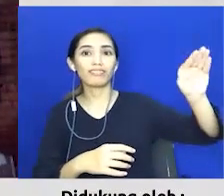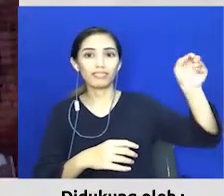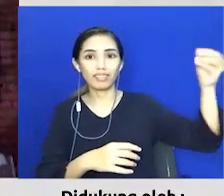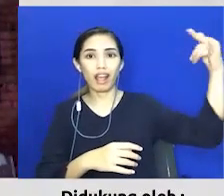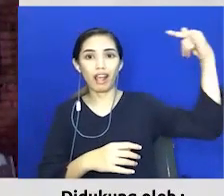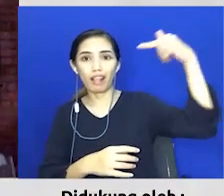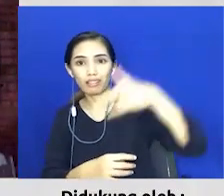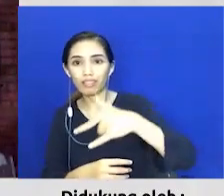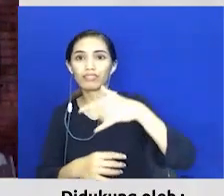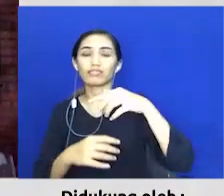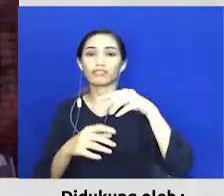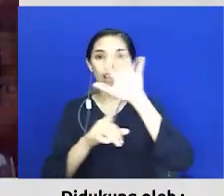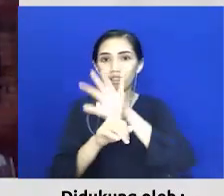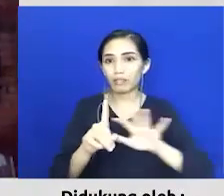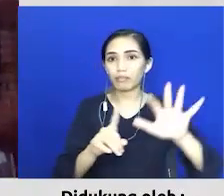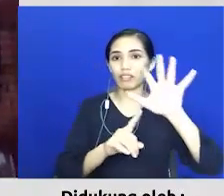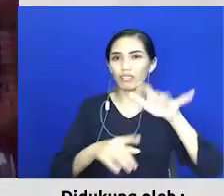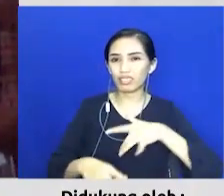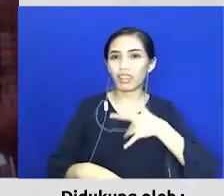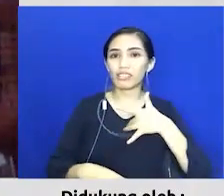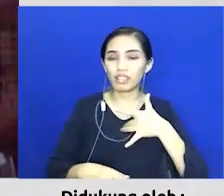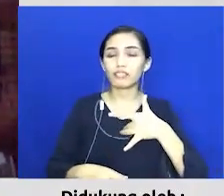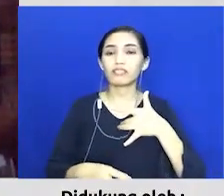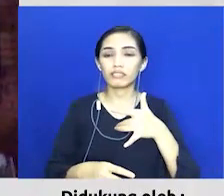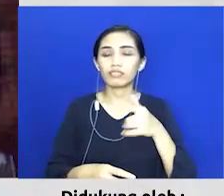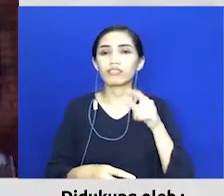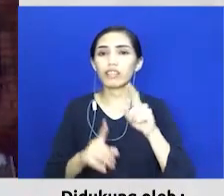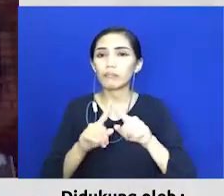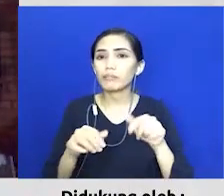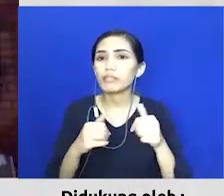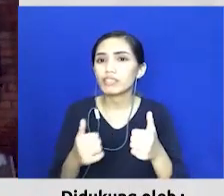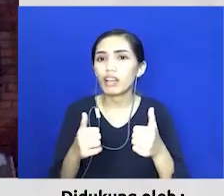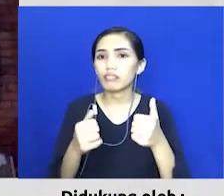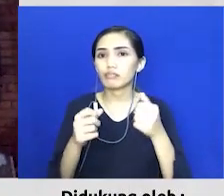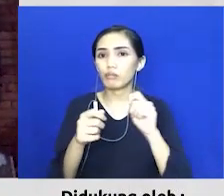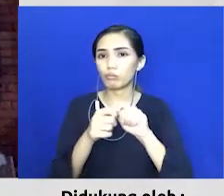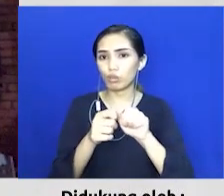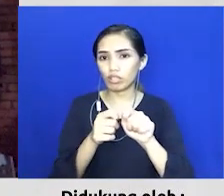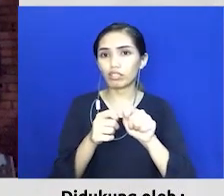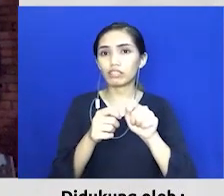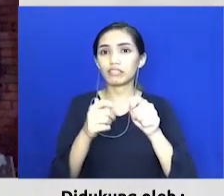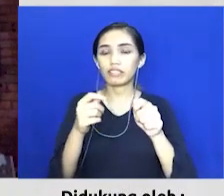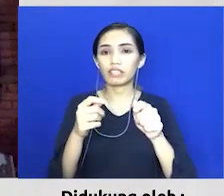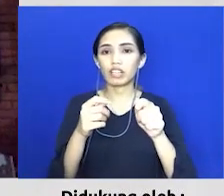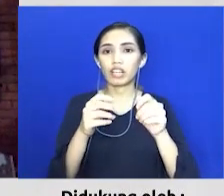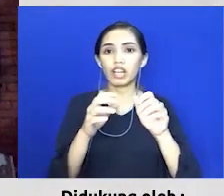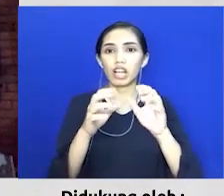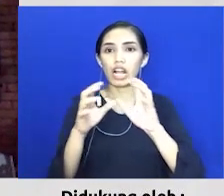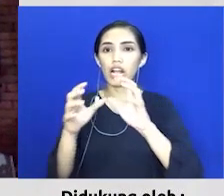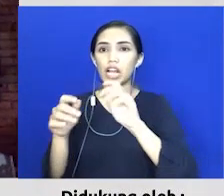latar belakangnya dan itu terasa juga gitu ya, yang tetapi bisa menciptakan karya-karya film yang sebenarnya